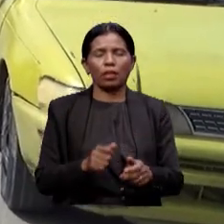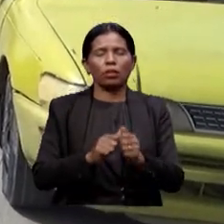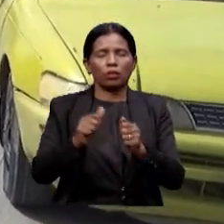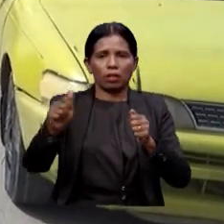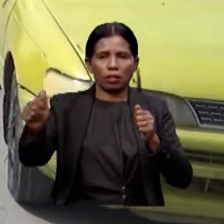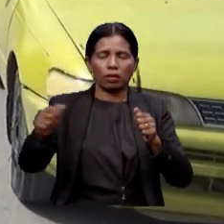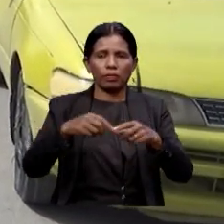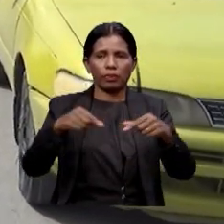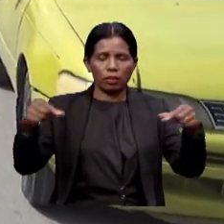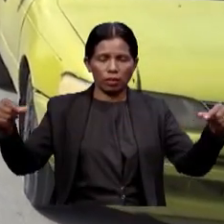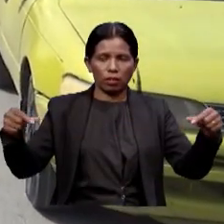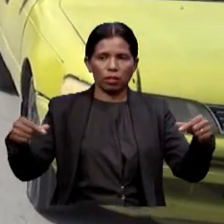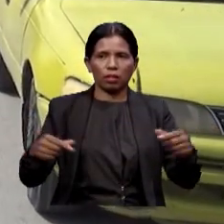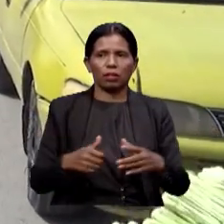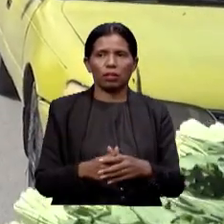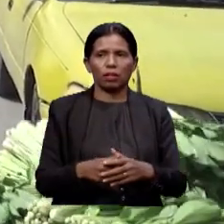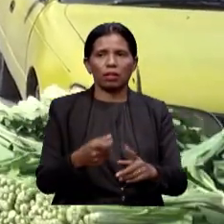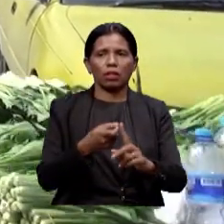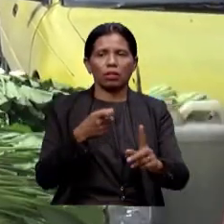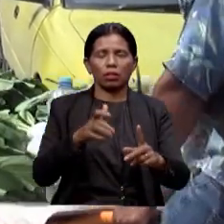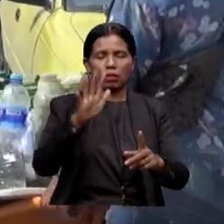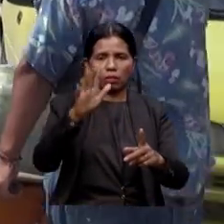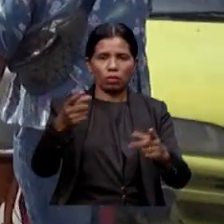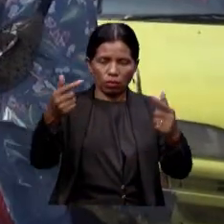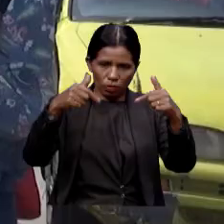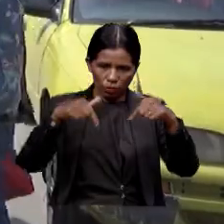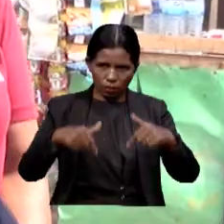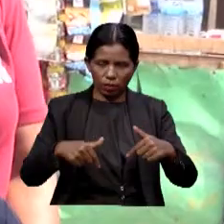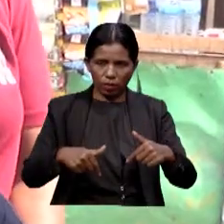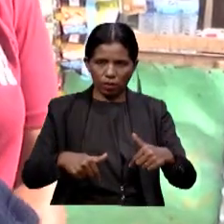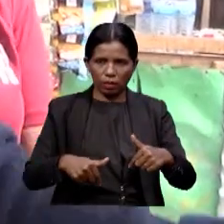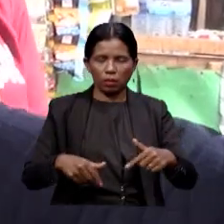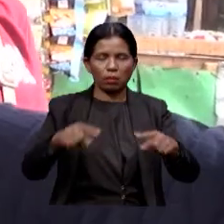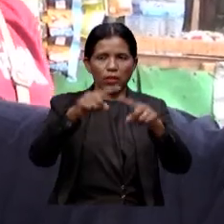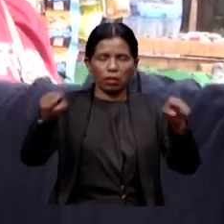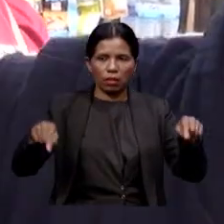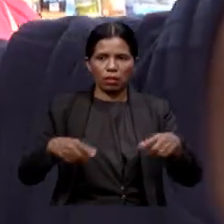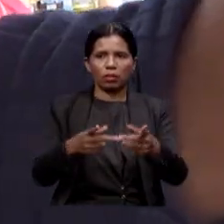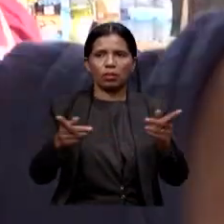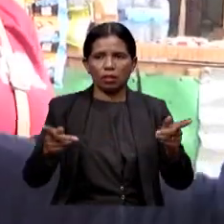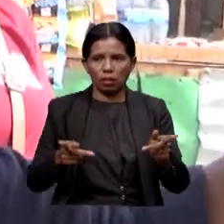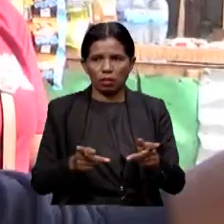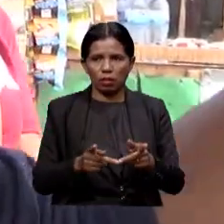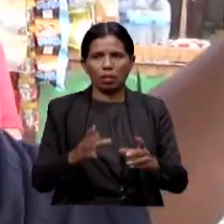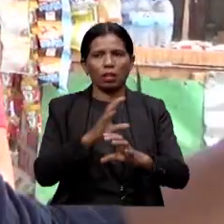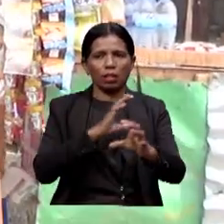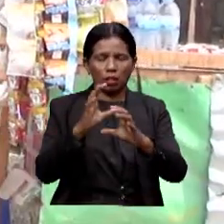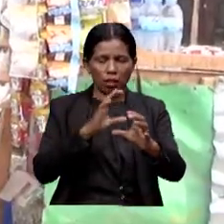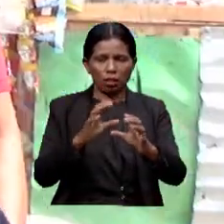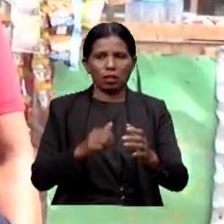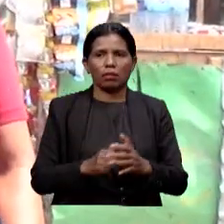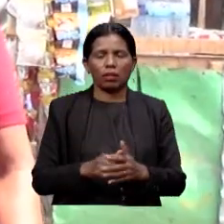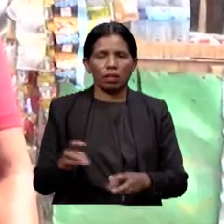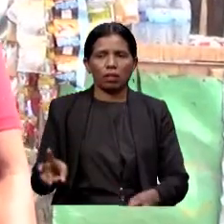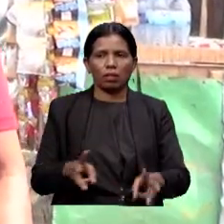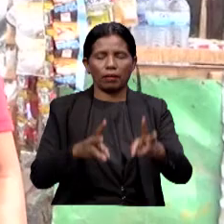usi hospital ne es de 5 ne tu mai to ya bundaran ne per fatin ne usi ba kareta motor ne dalam